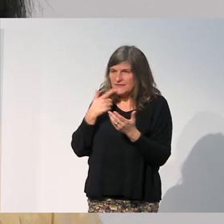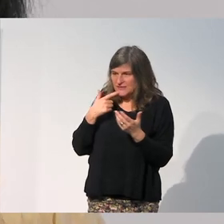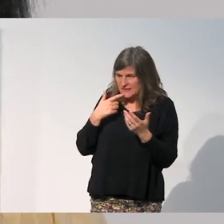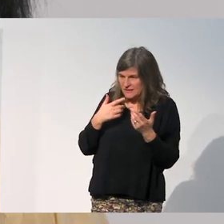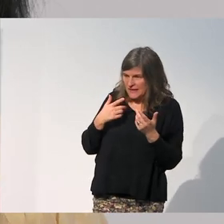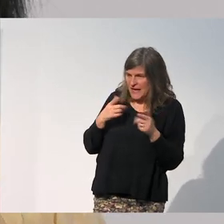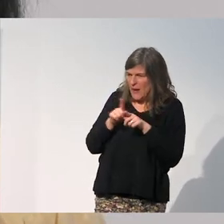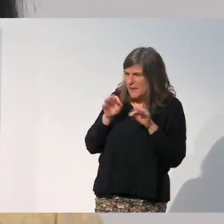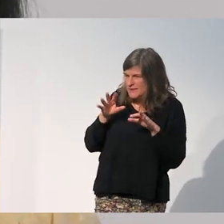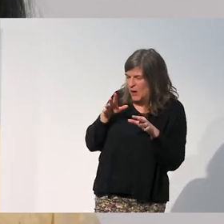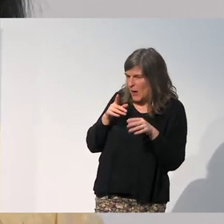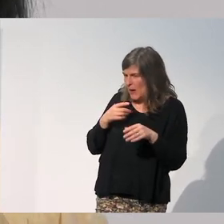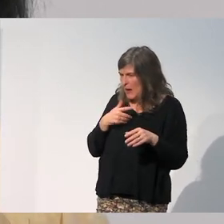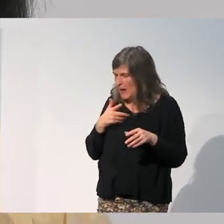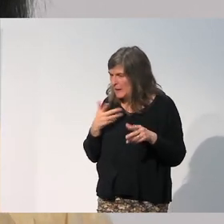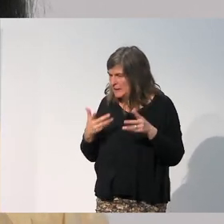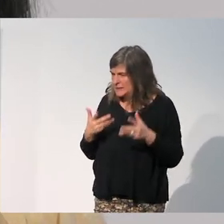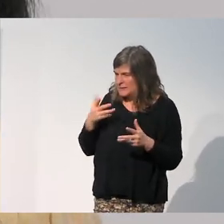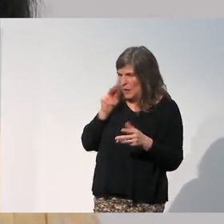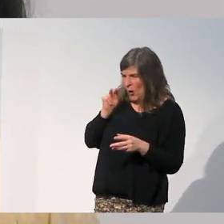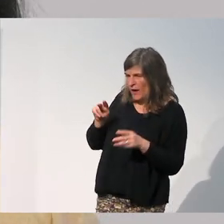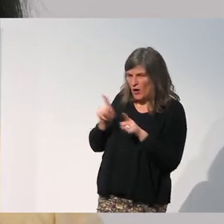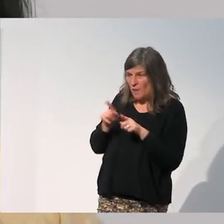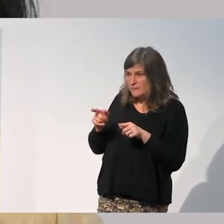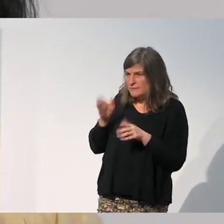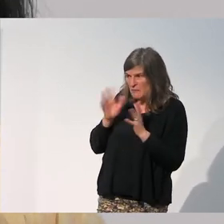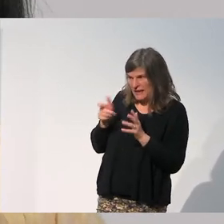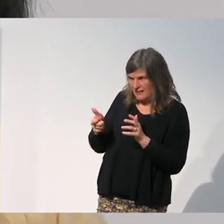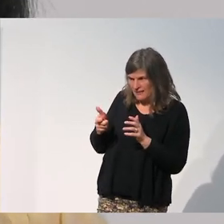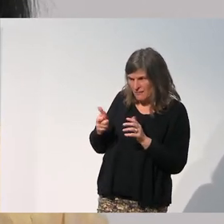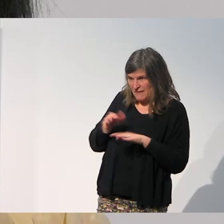cet animal-là, de le regarder en disant, mais tu es peut-être le dernier.